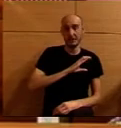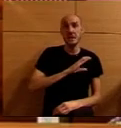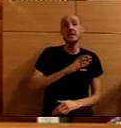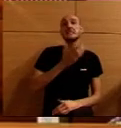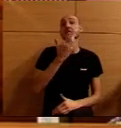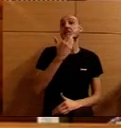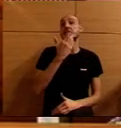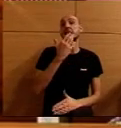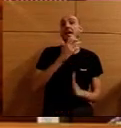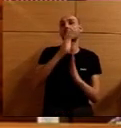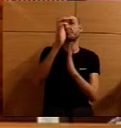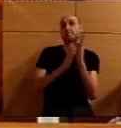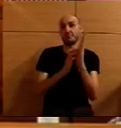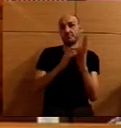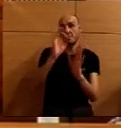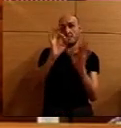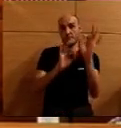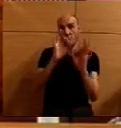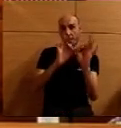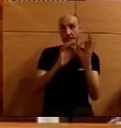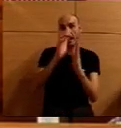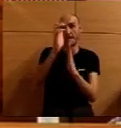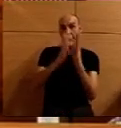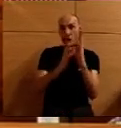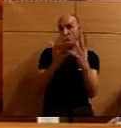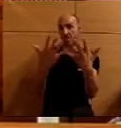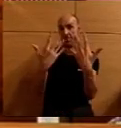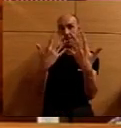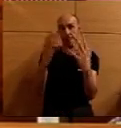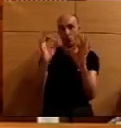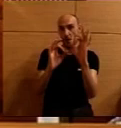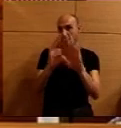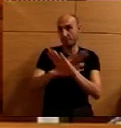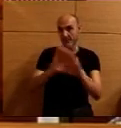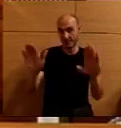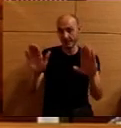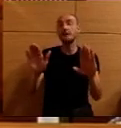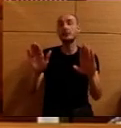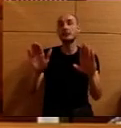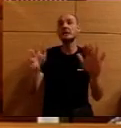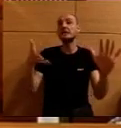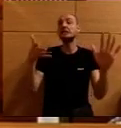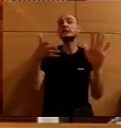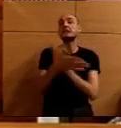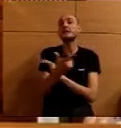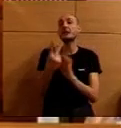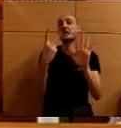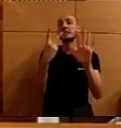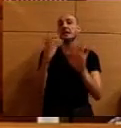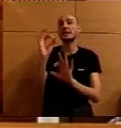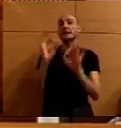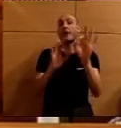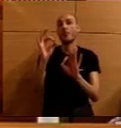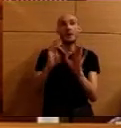recaptació i a aplicar sols el 10%, que no el 29, perdem pràcticament quasi un